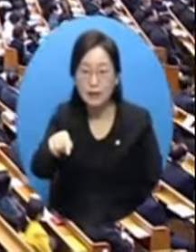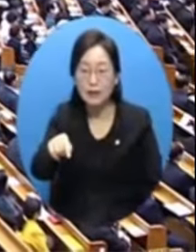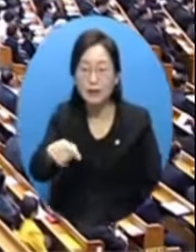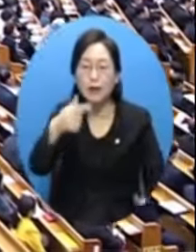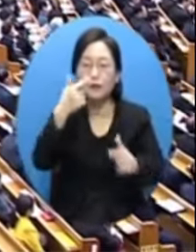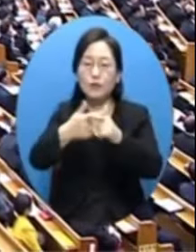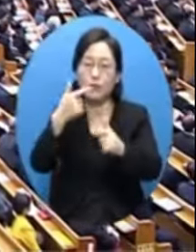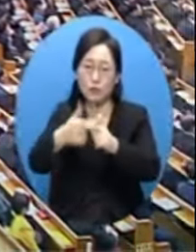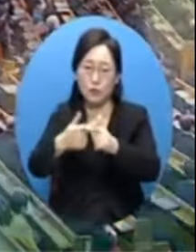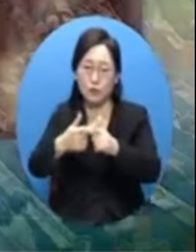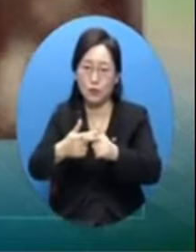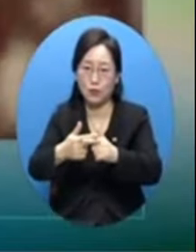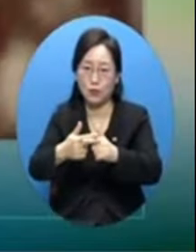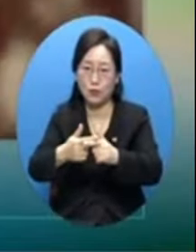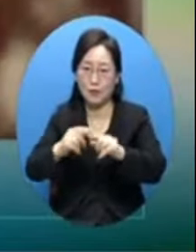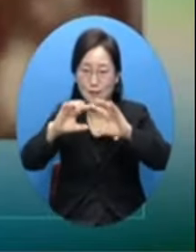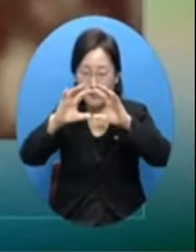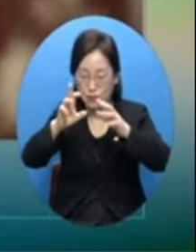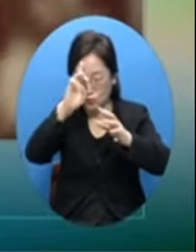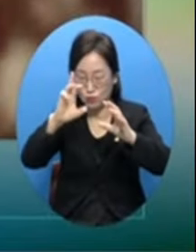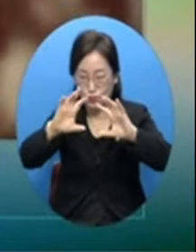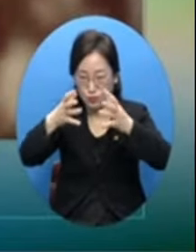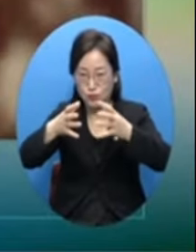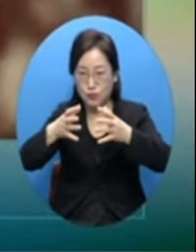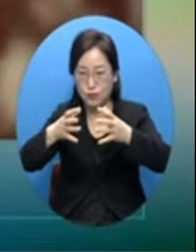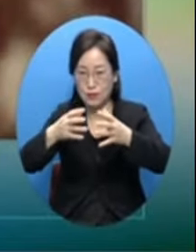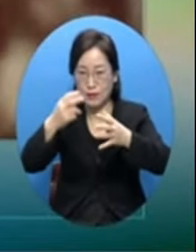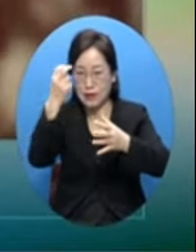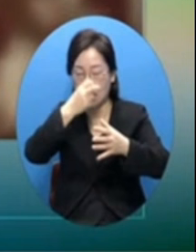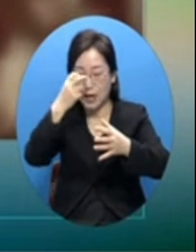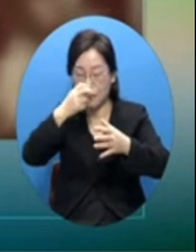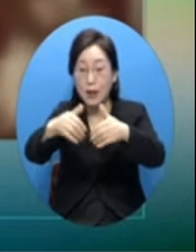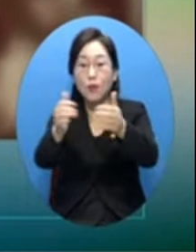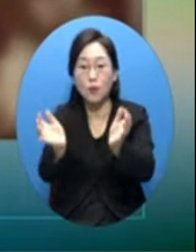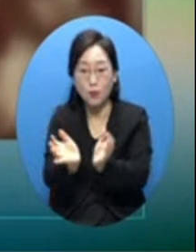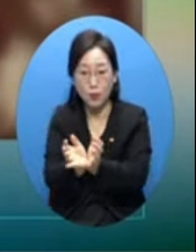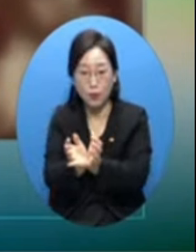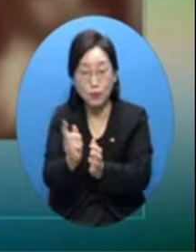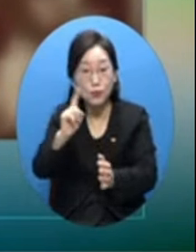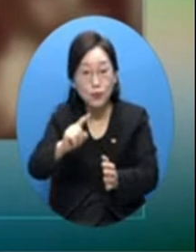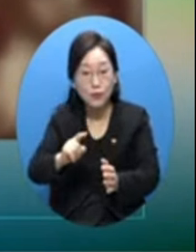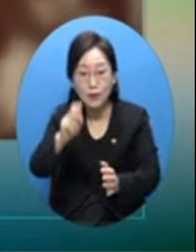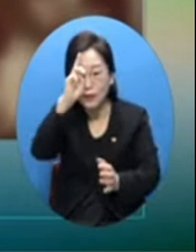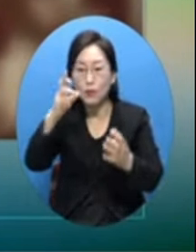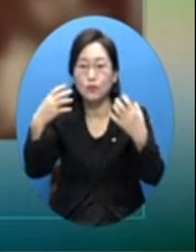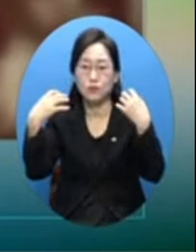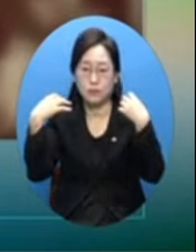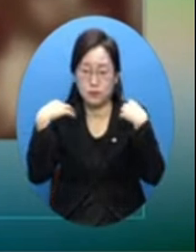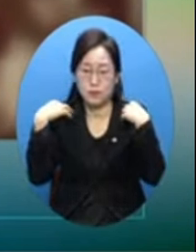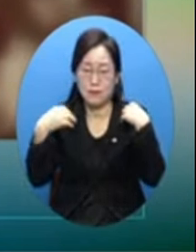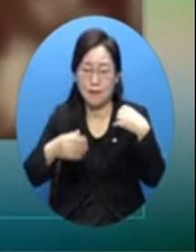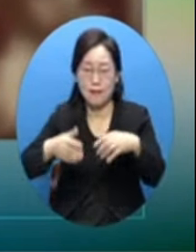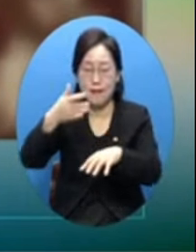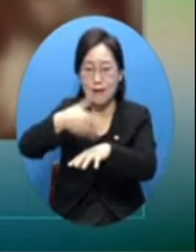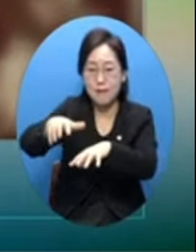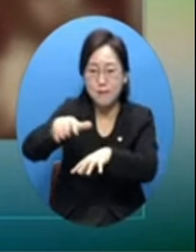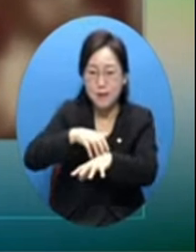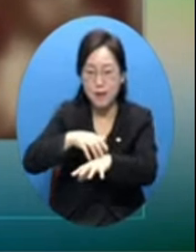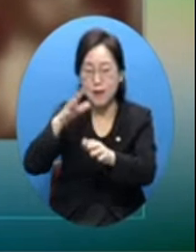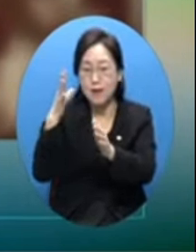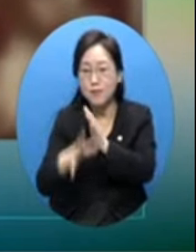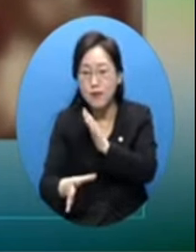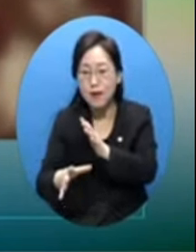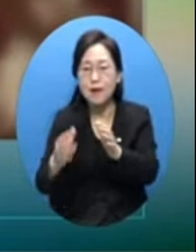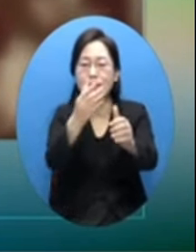목포 국립 감화원 있니다이 목포 국립 감화원 나라에서 깡패 불량배들